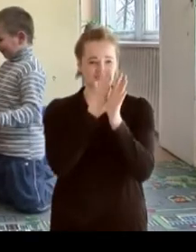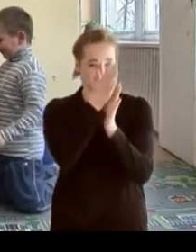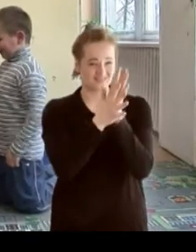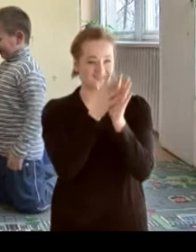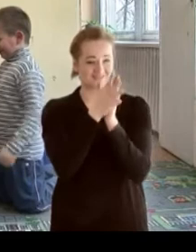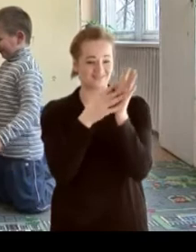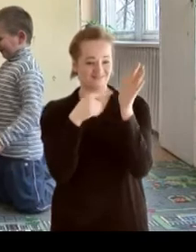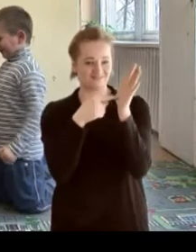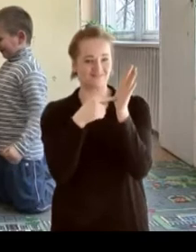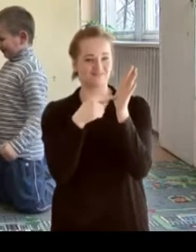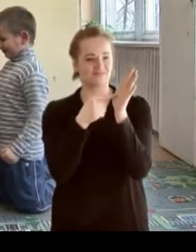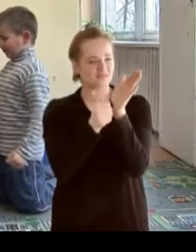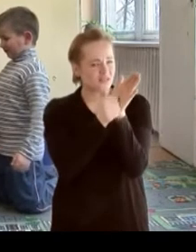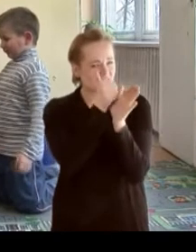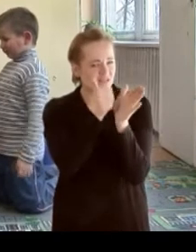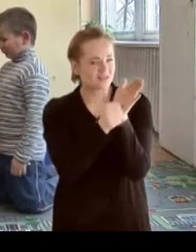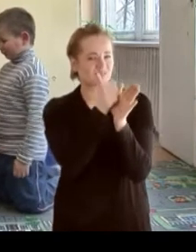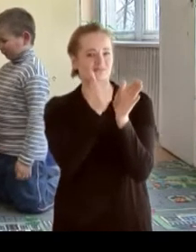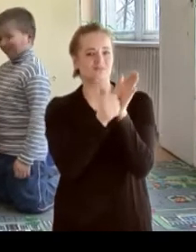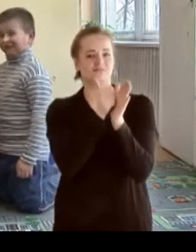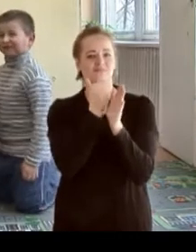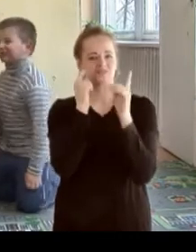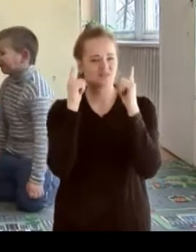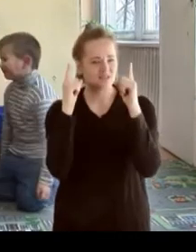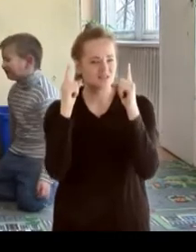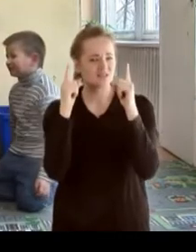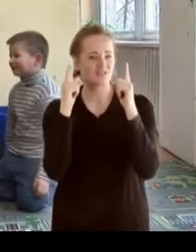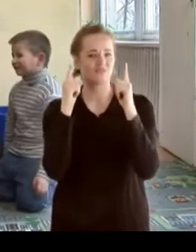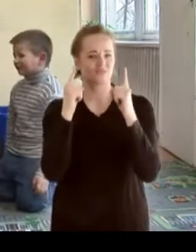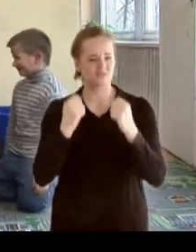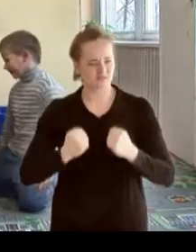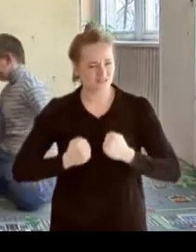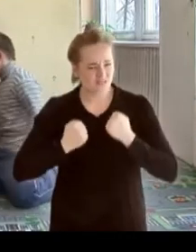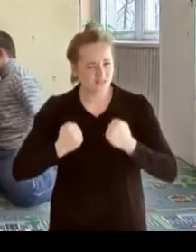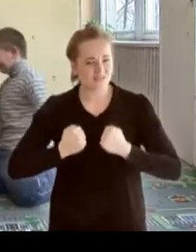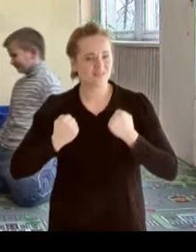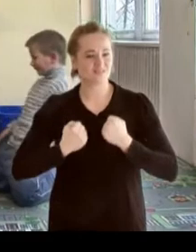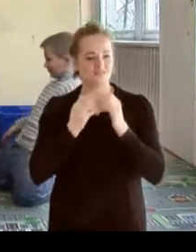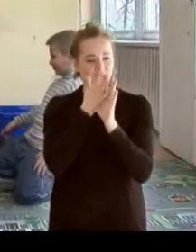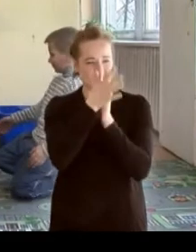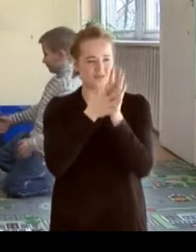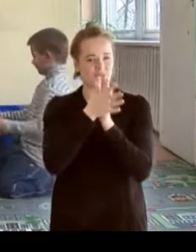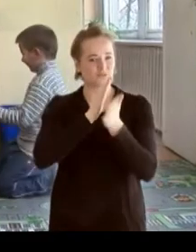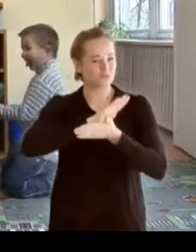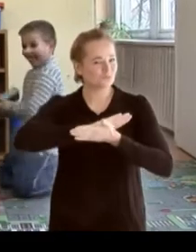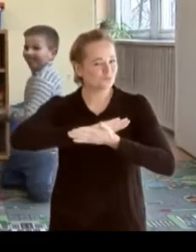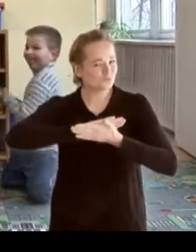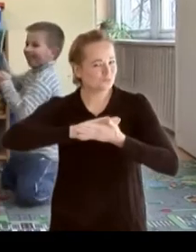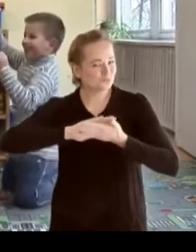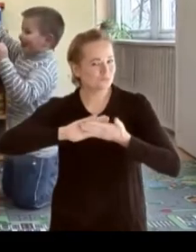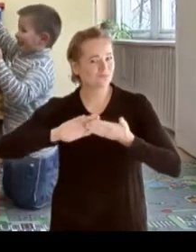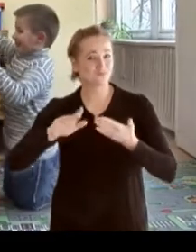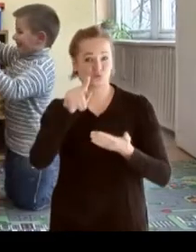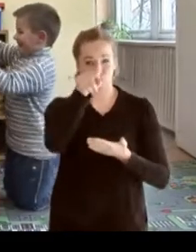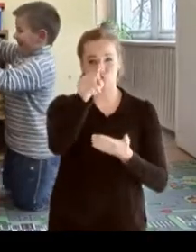Stenkis kalbėti gražiai, išmok mylėti. tiki žodžius, nes tai,